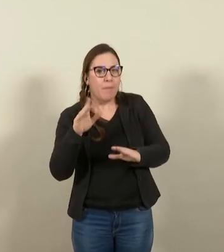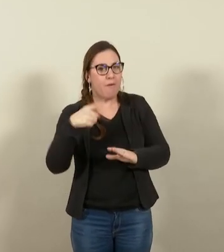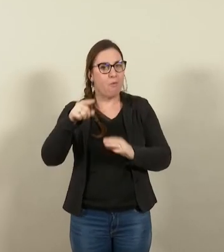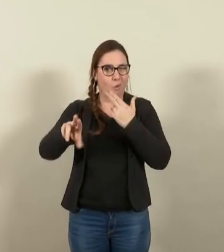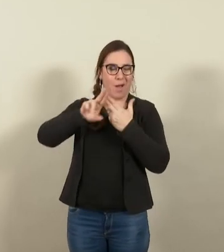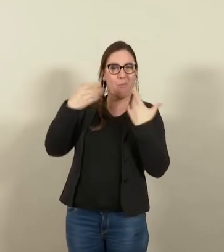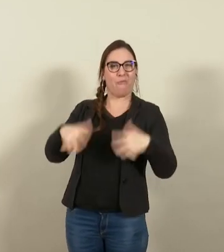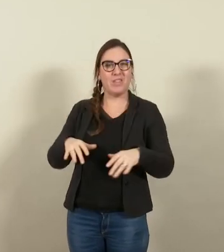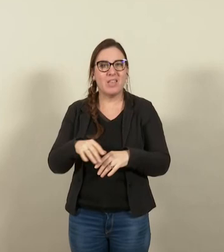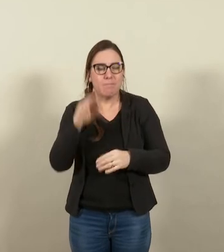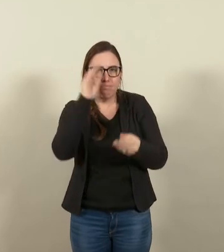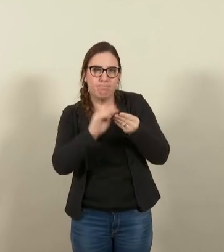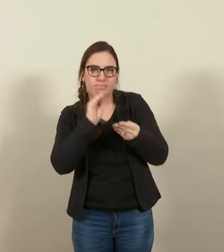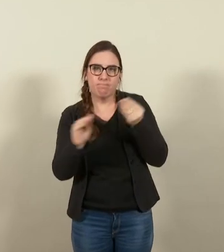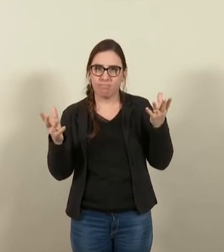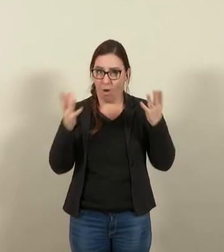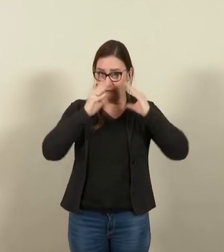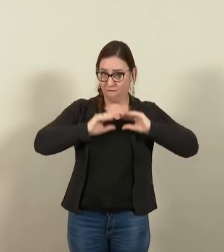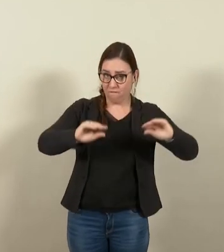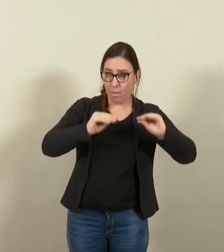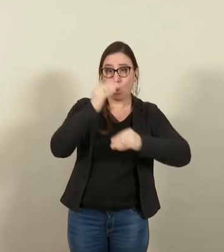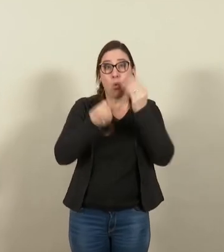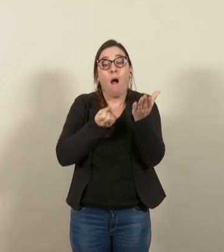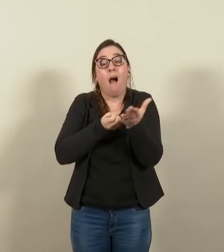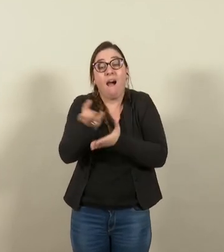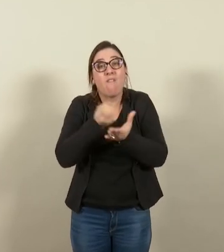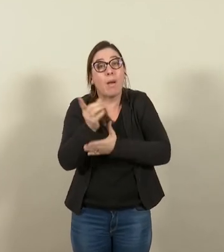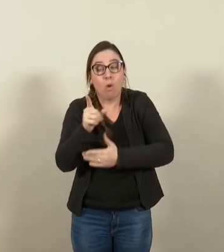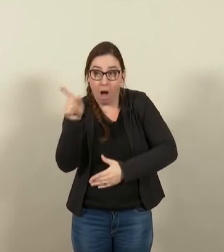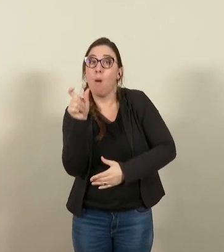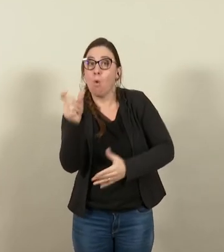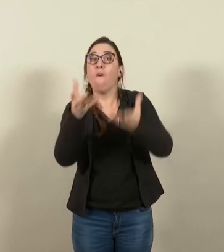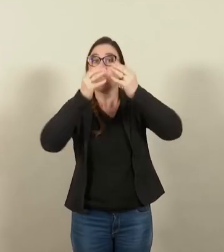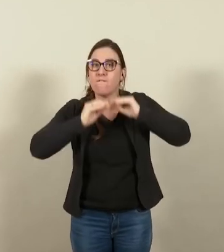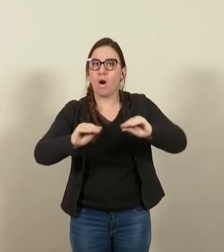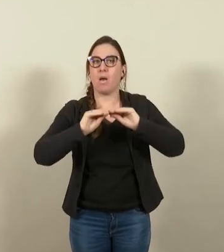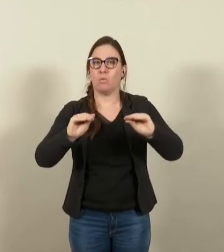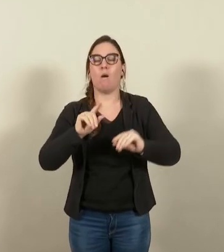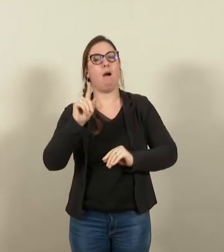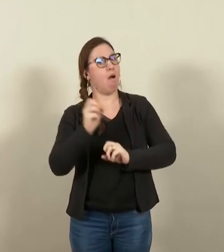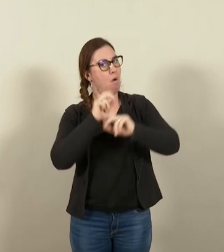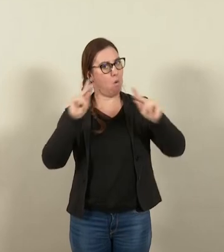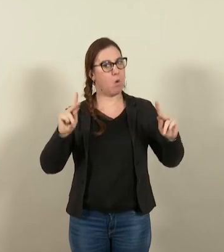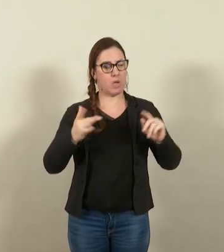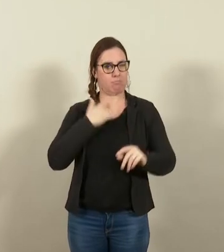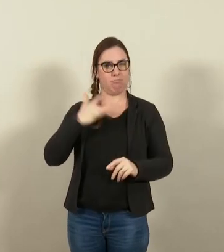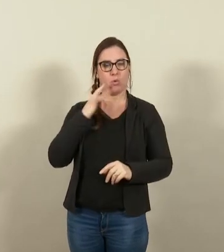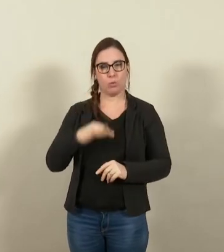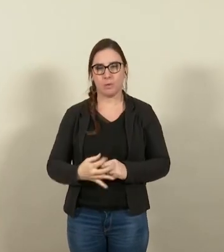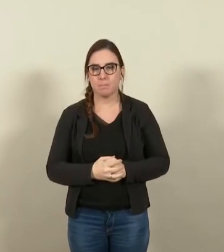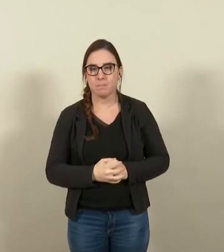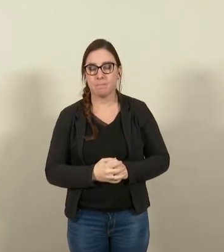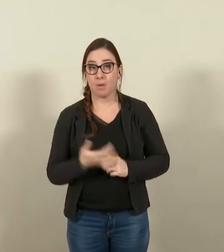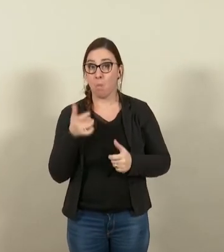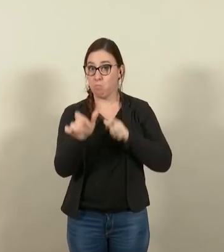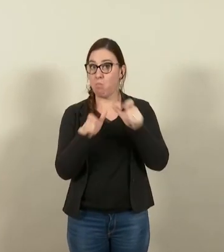répondu nous nous demandions si c'était plutôt une formation ou une formation mais vous avez indiqué une formation donc cela est une chose assez intéressante là encore les mots